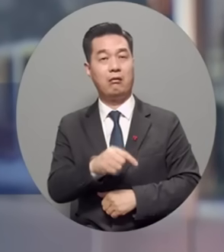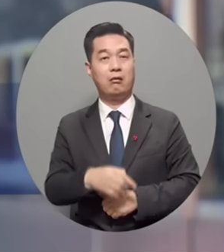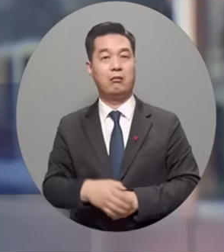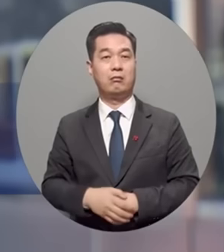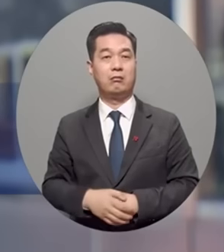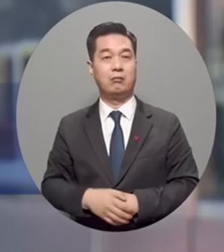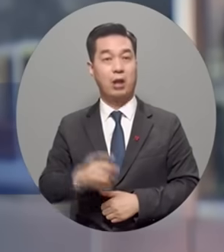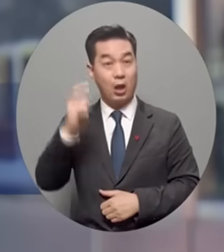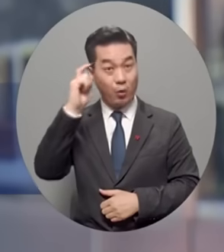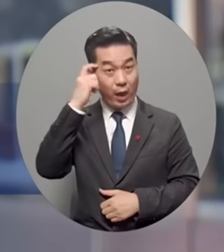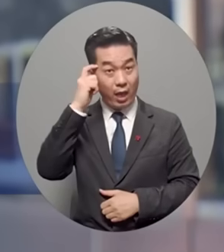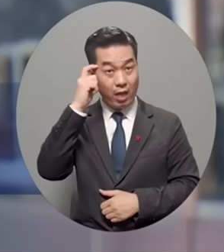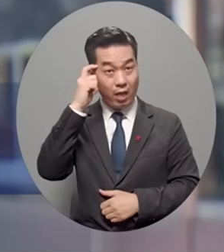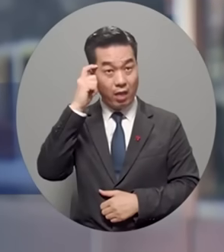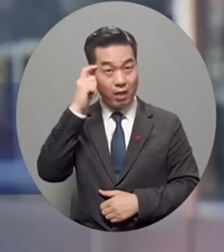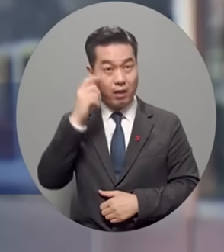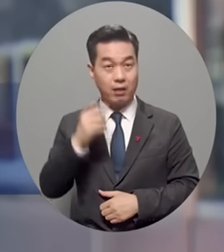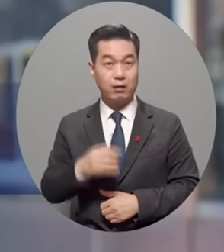왜